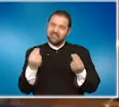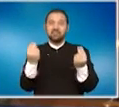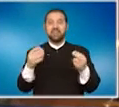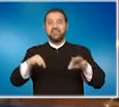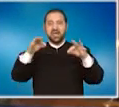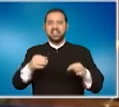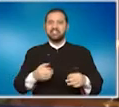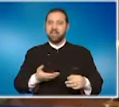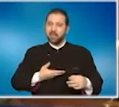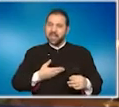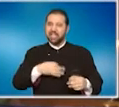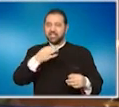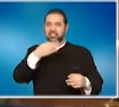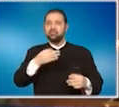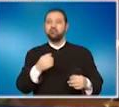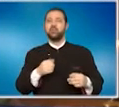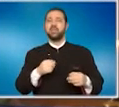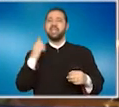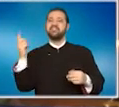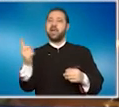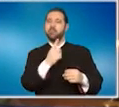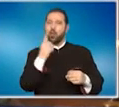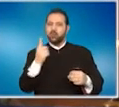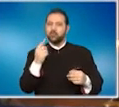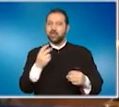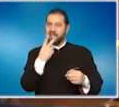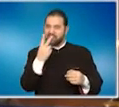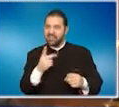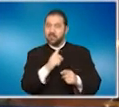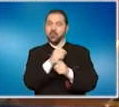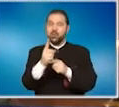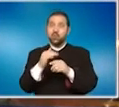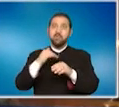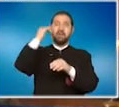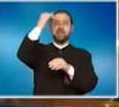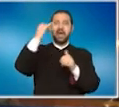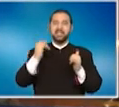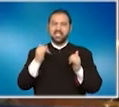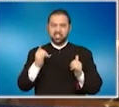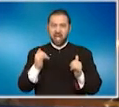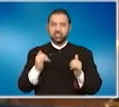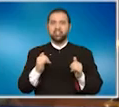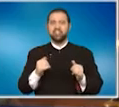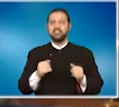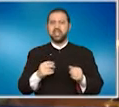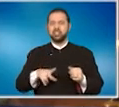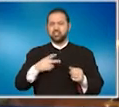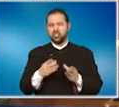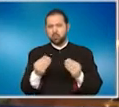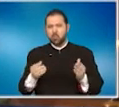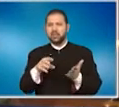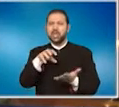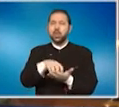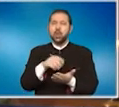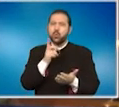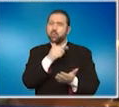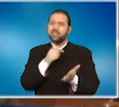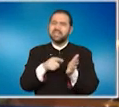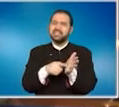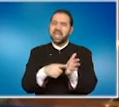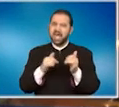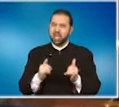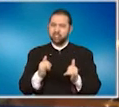avea credință va săvârși lucrurile pe care le-a făcut, chiar și mai mari decât acestea. Și sunt multe dovezi după Sfânta Evanghelie și istoric vorbind